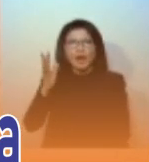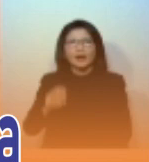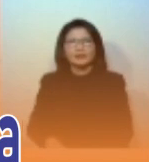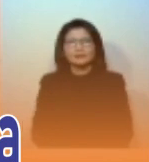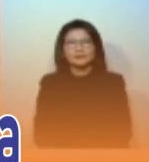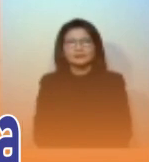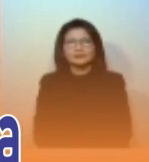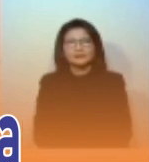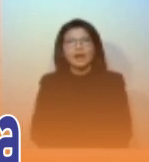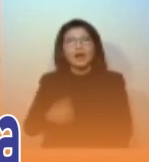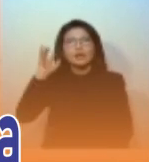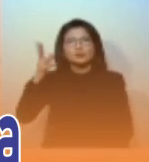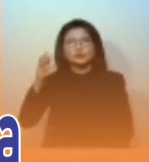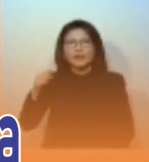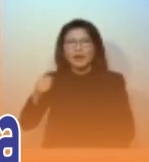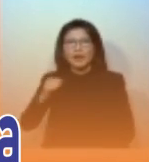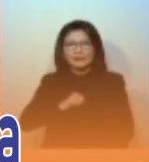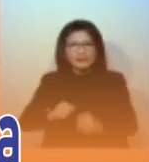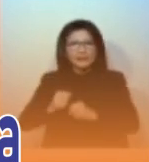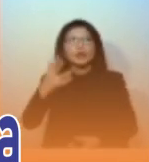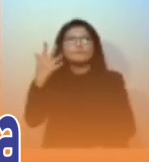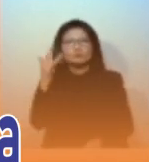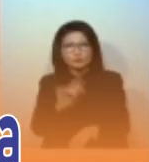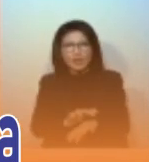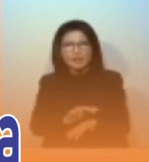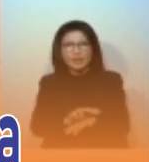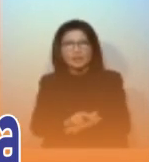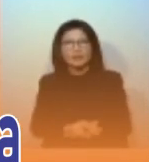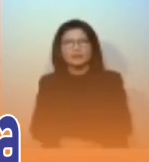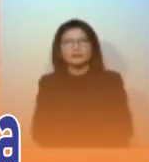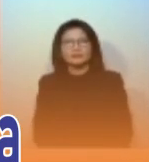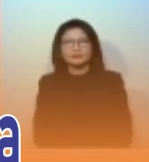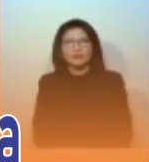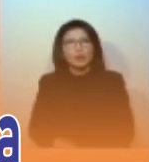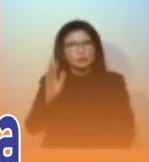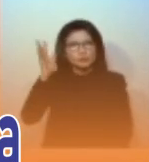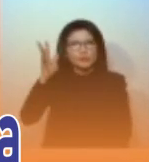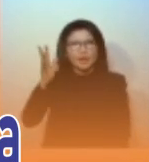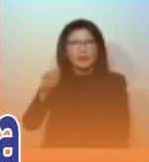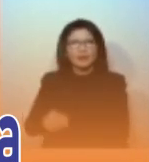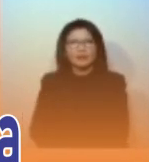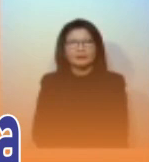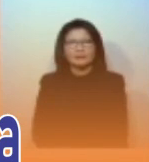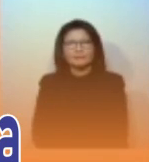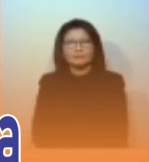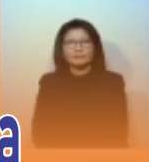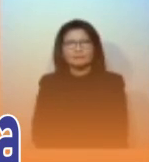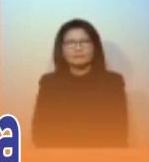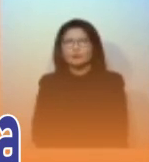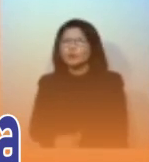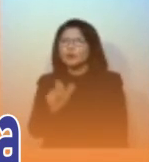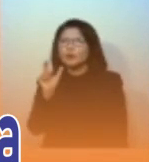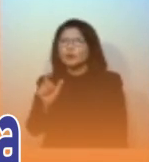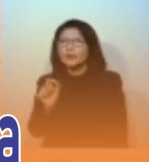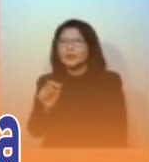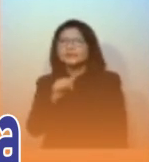diambil tindakan dan keputusan, ya, waktu itu oleh